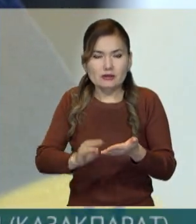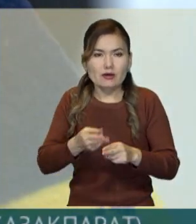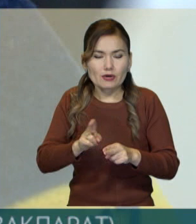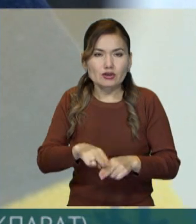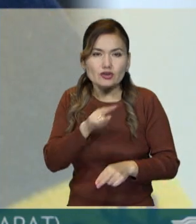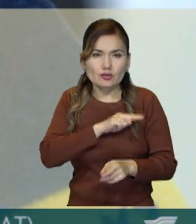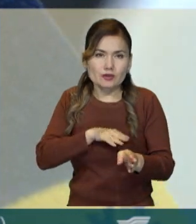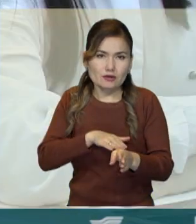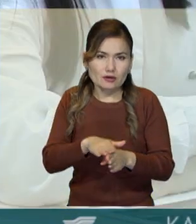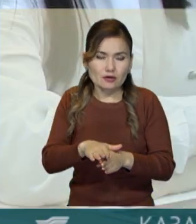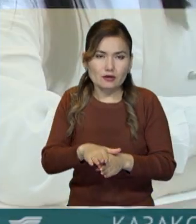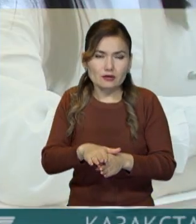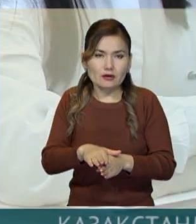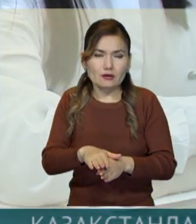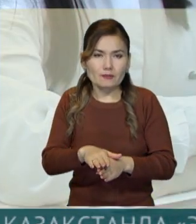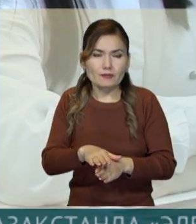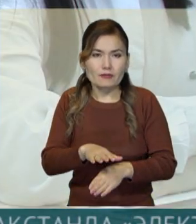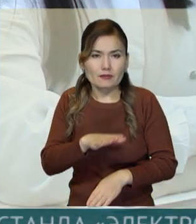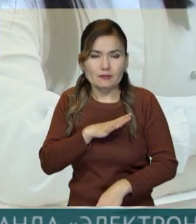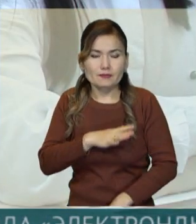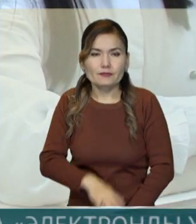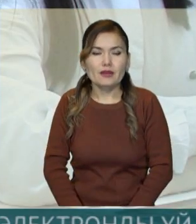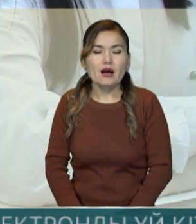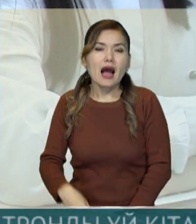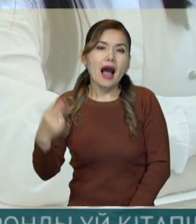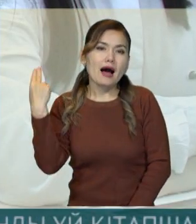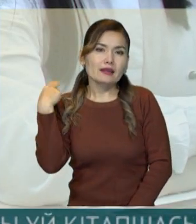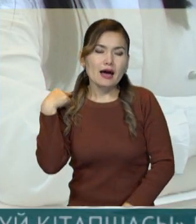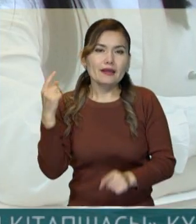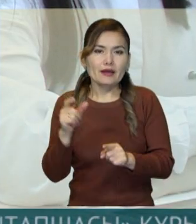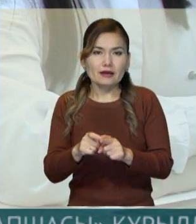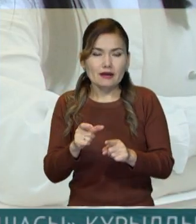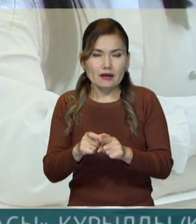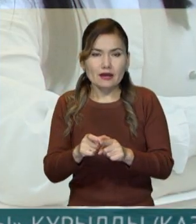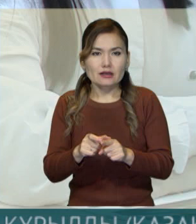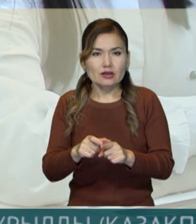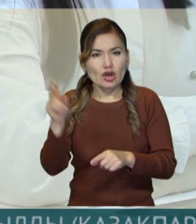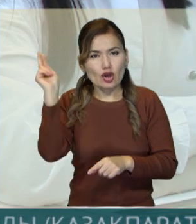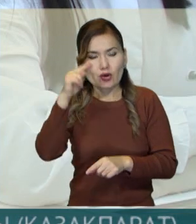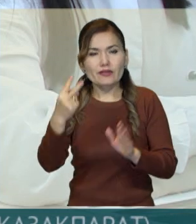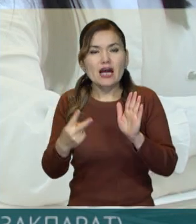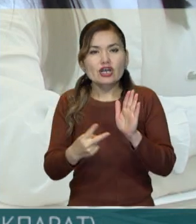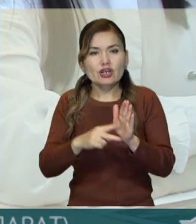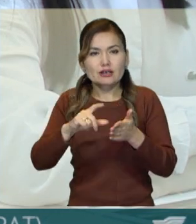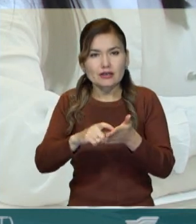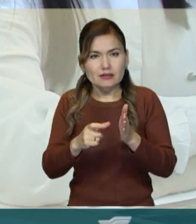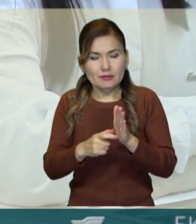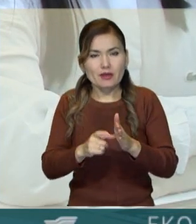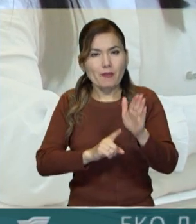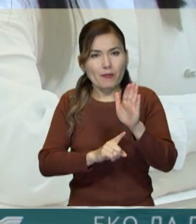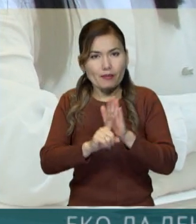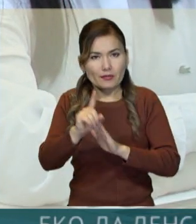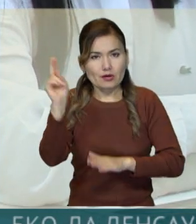жұмыстар жүргізіліп отырады. Латын графикасын біз 7-ші сыныпта 7 сыныптың ортасында